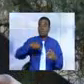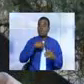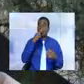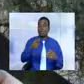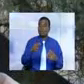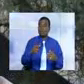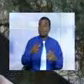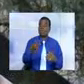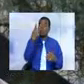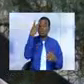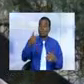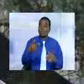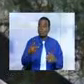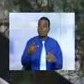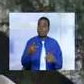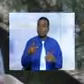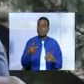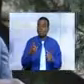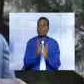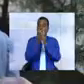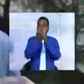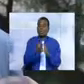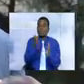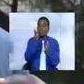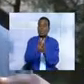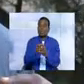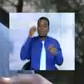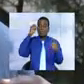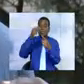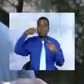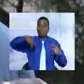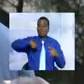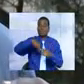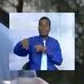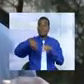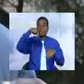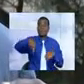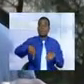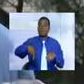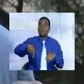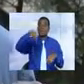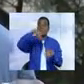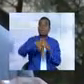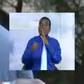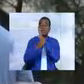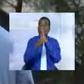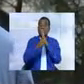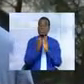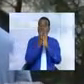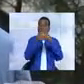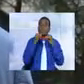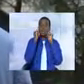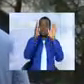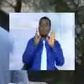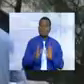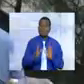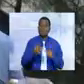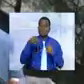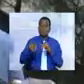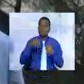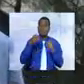sommes deux ports totalement complémentaires. L'objectif pour nous, c'est de faire en sorte que l'économie portuaire ivoirienne puisse capter